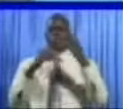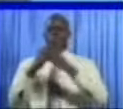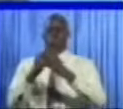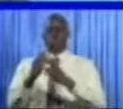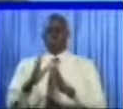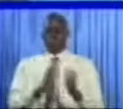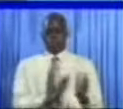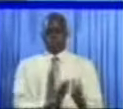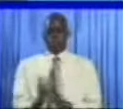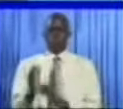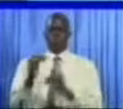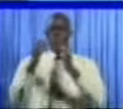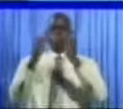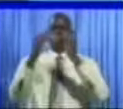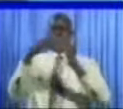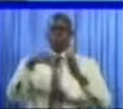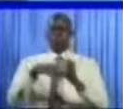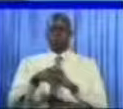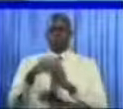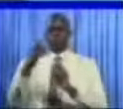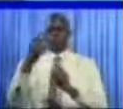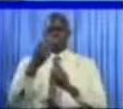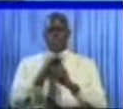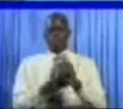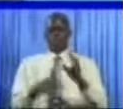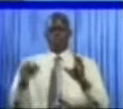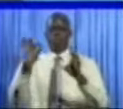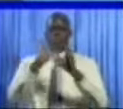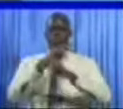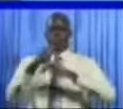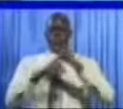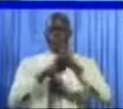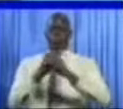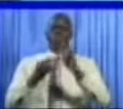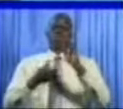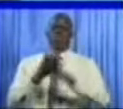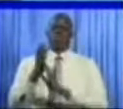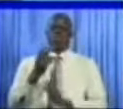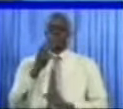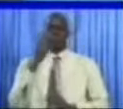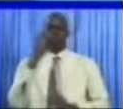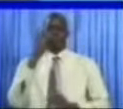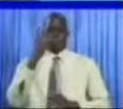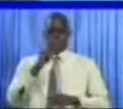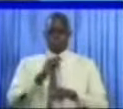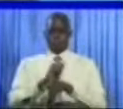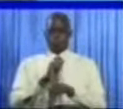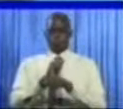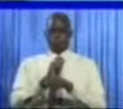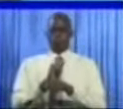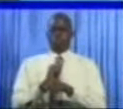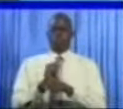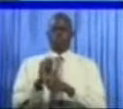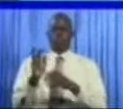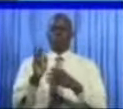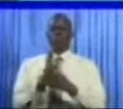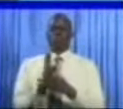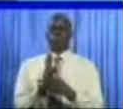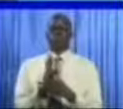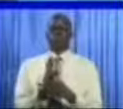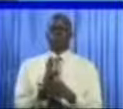bitumage prennent fin dans 3 mois. Les élus nationaux sont allés constater le niveau d'exécution des travaux. Sylvain